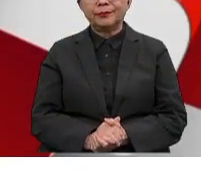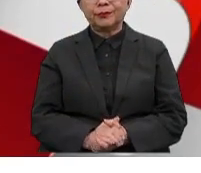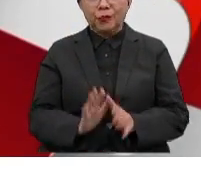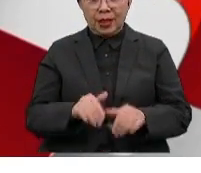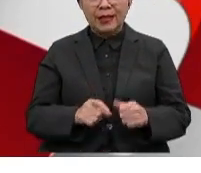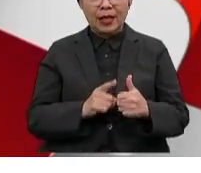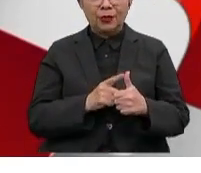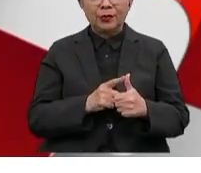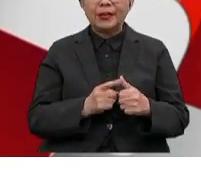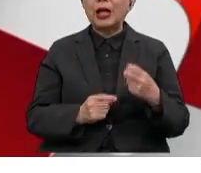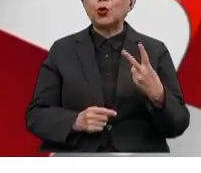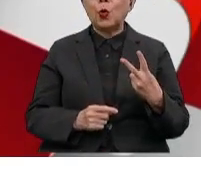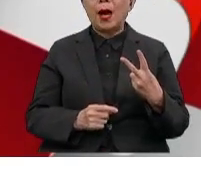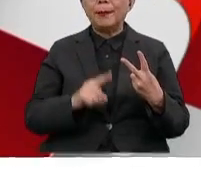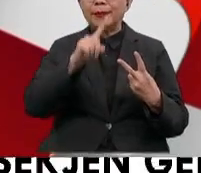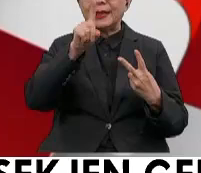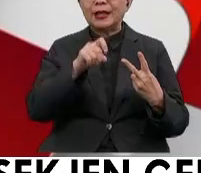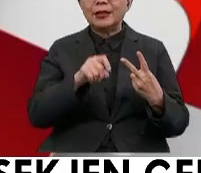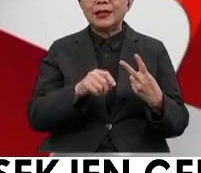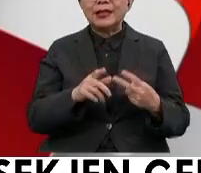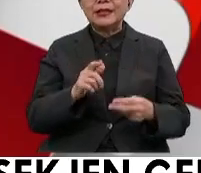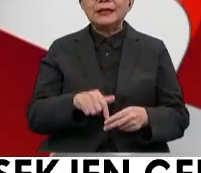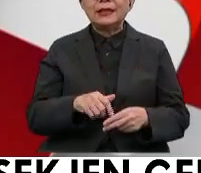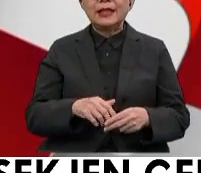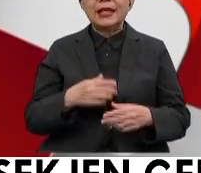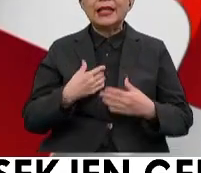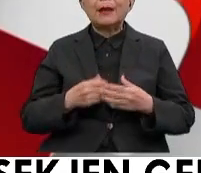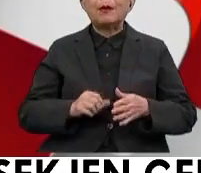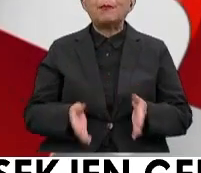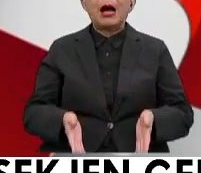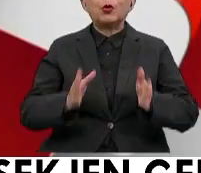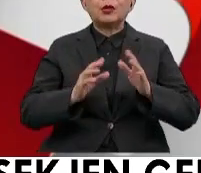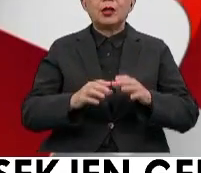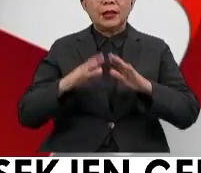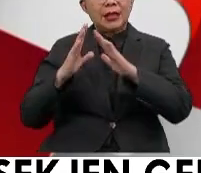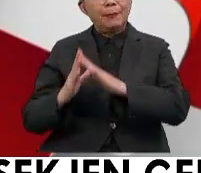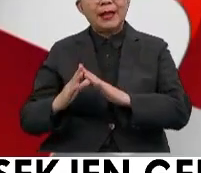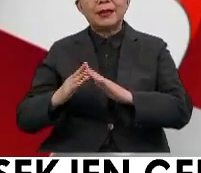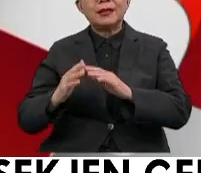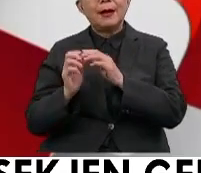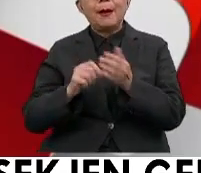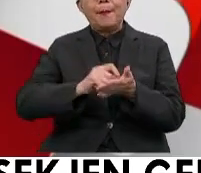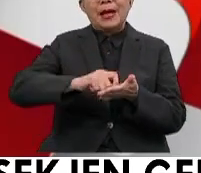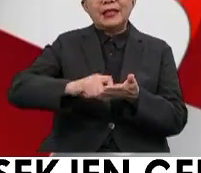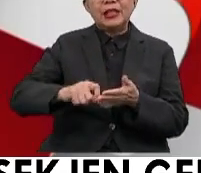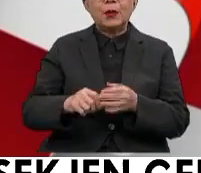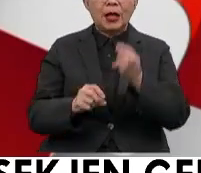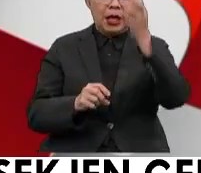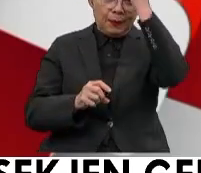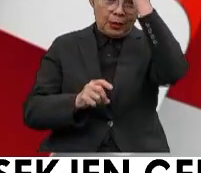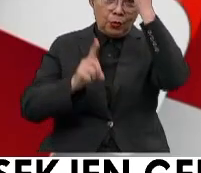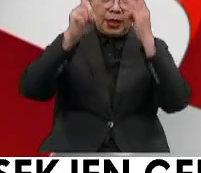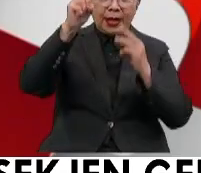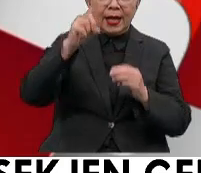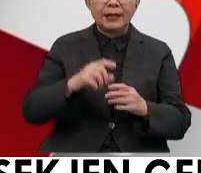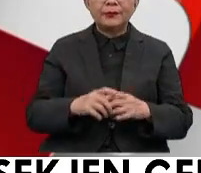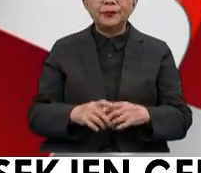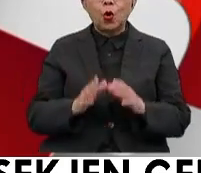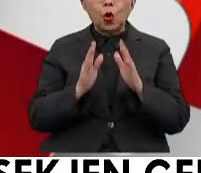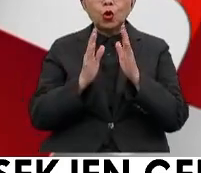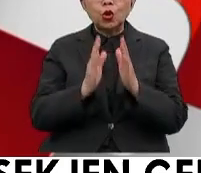Kemudian yang kedua, dalam kita membangun asrama untuk mahasiswa Kalimantan Utara,